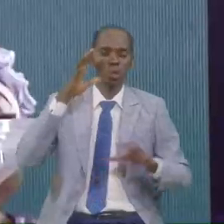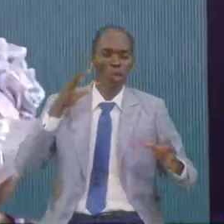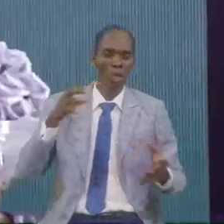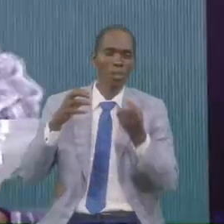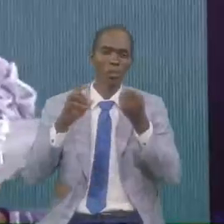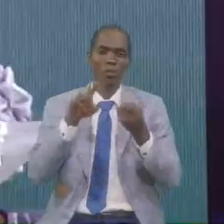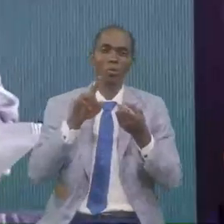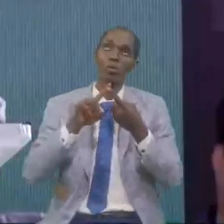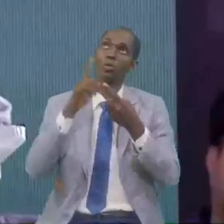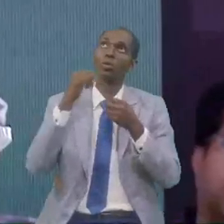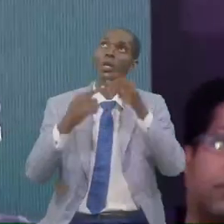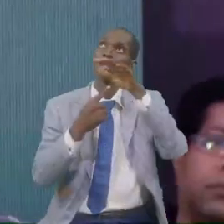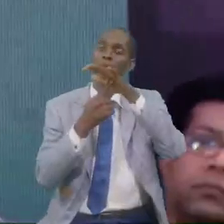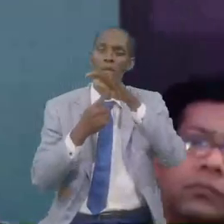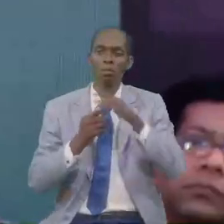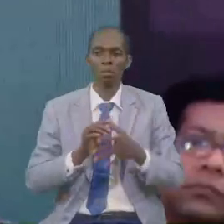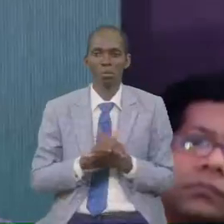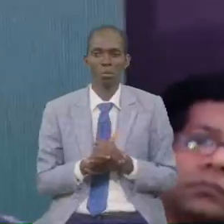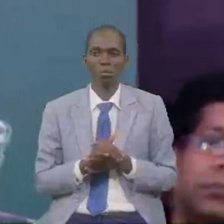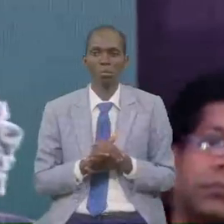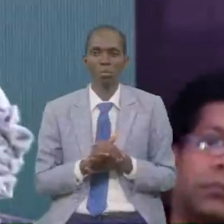Et il t'amènera, te conduira au sommet.